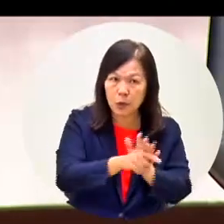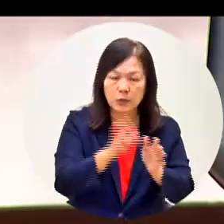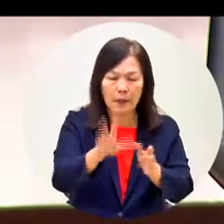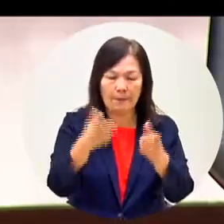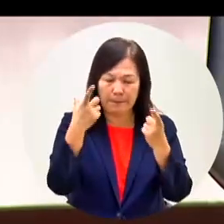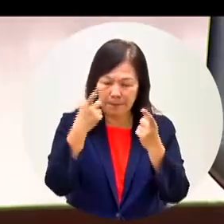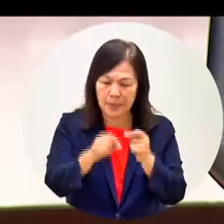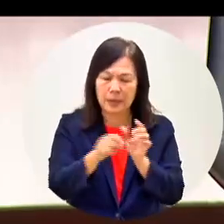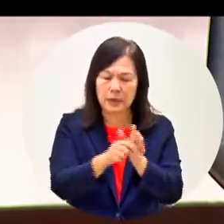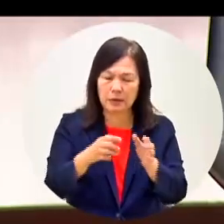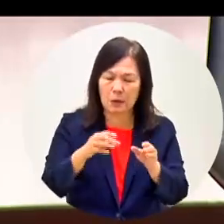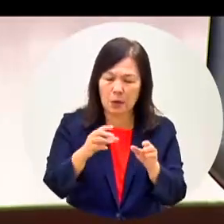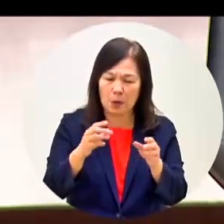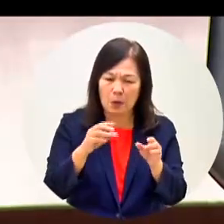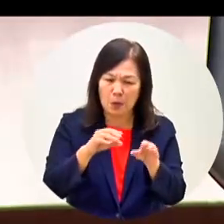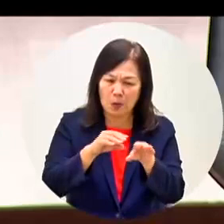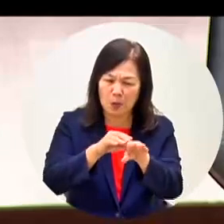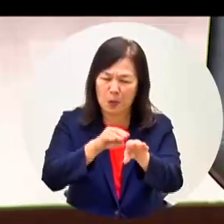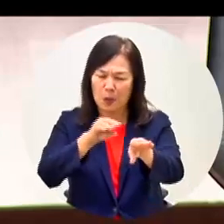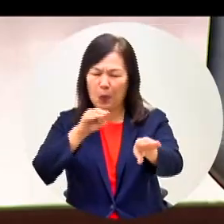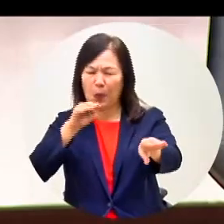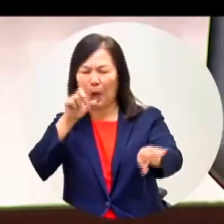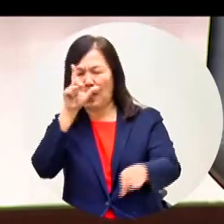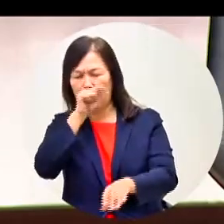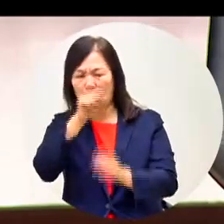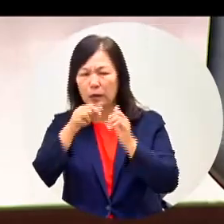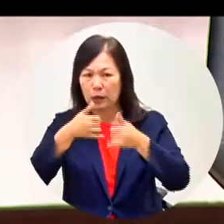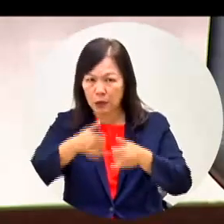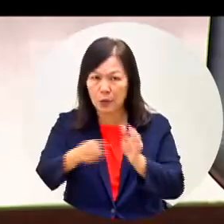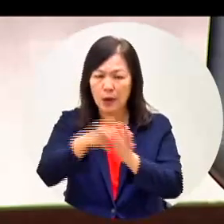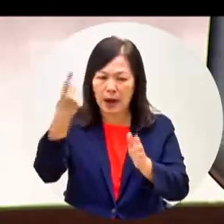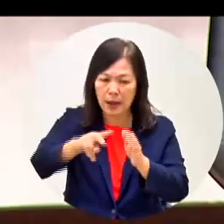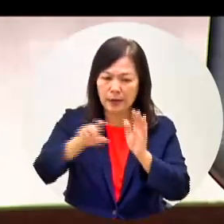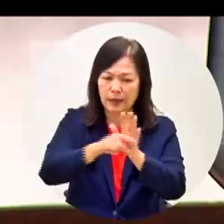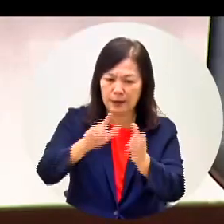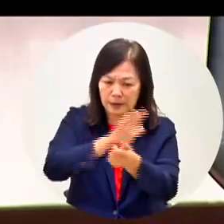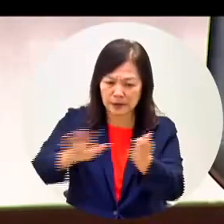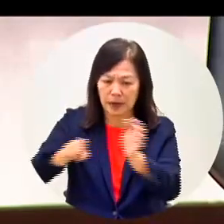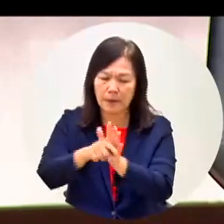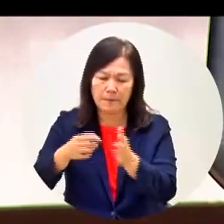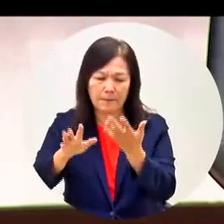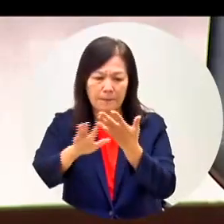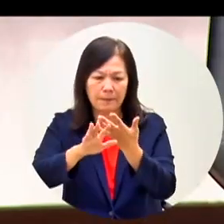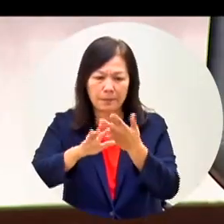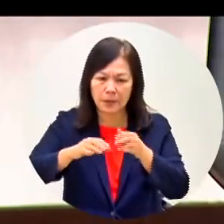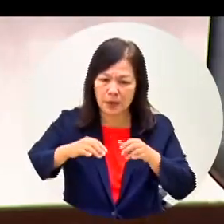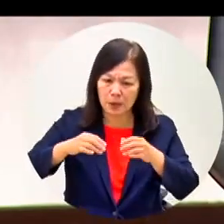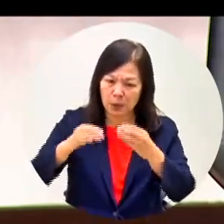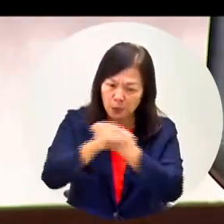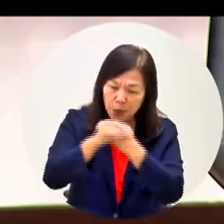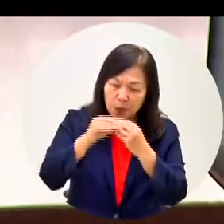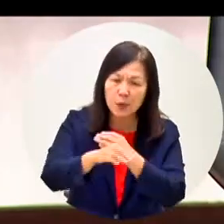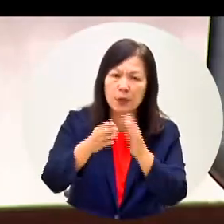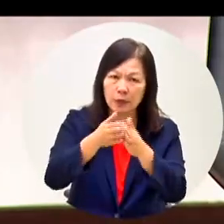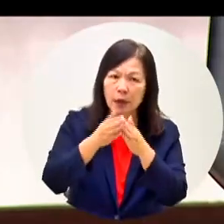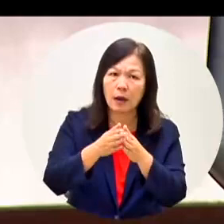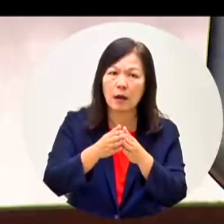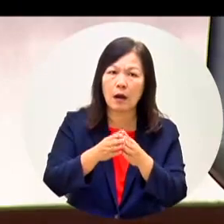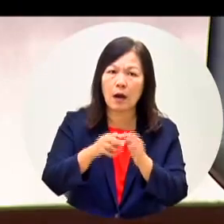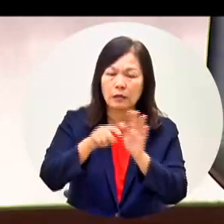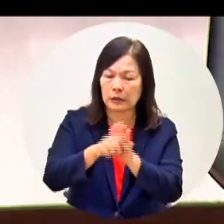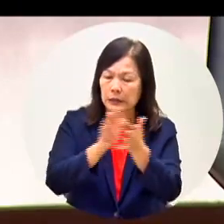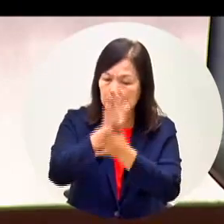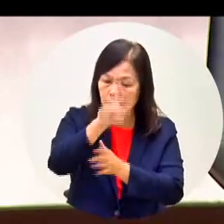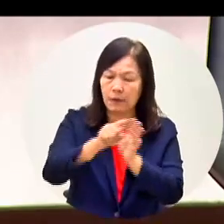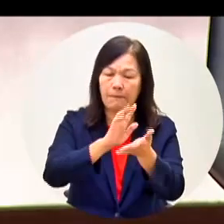路段，还要再抢了一般市民的车道的话，我想这个未来会变成高雄市极